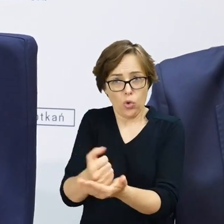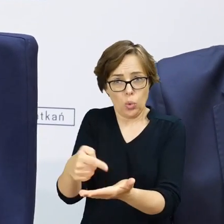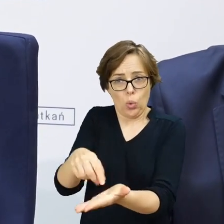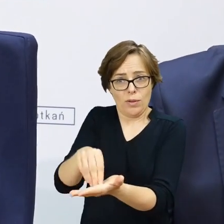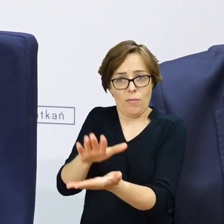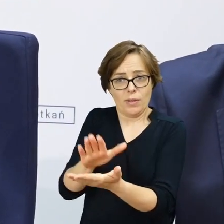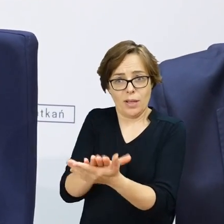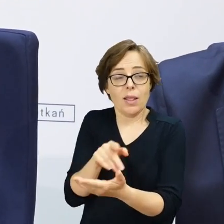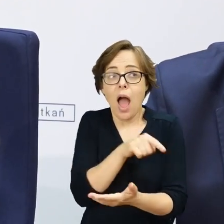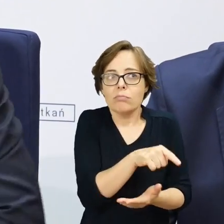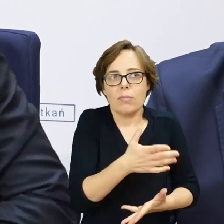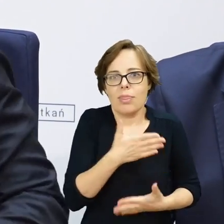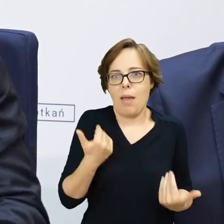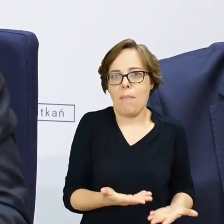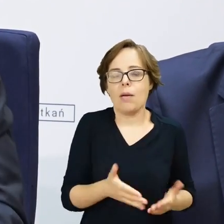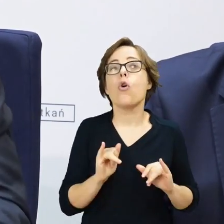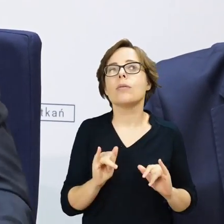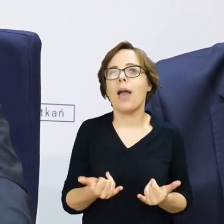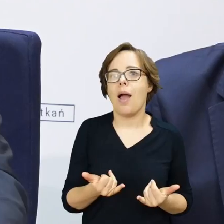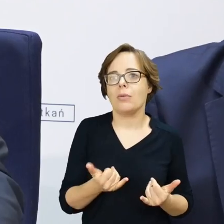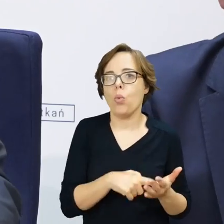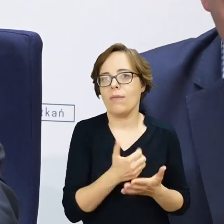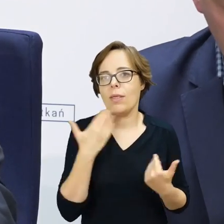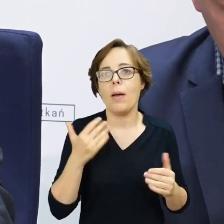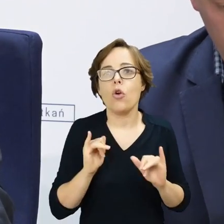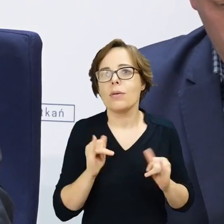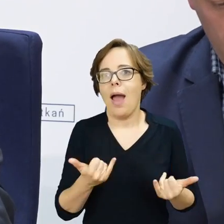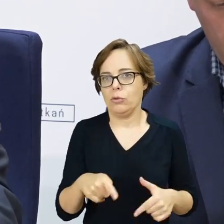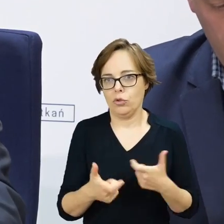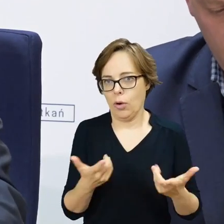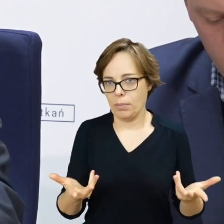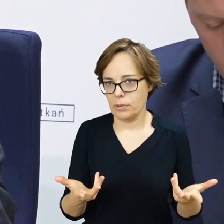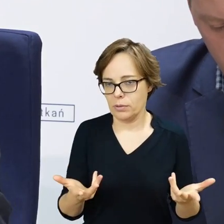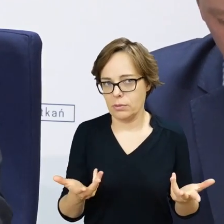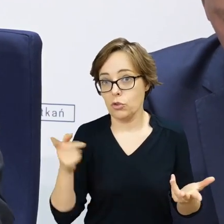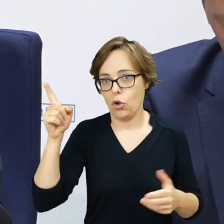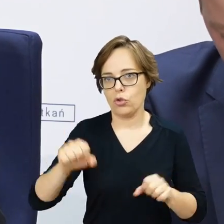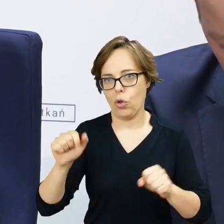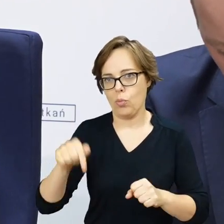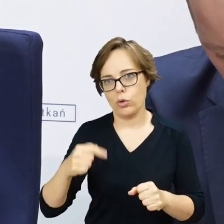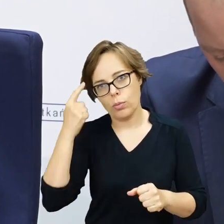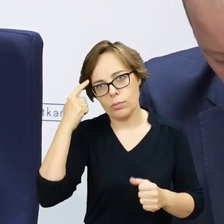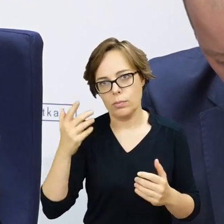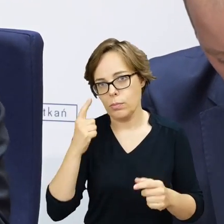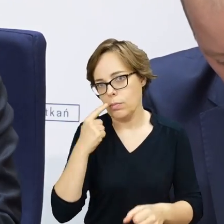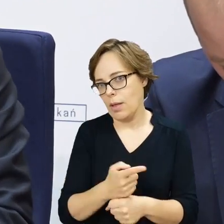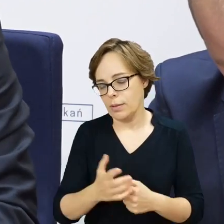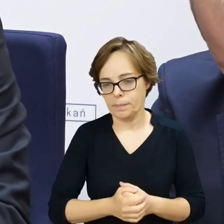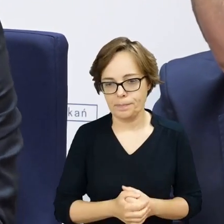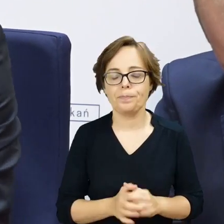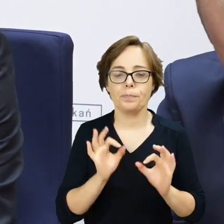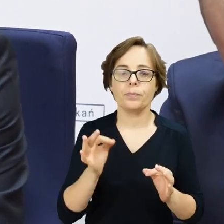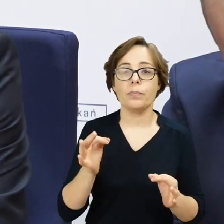ustawy. Ale tutaj oddając głos panu profesorowi, chciałbym na potrzeby naszych